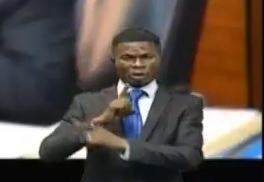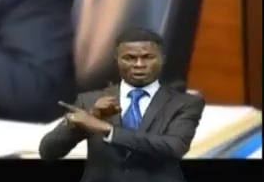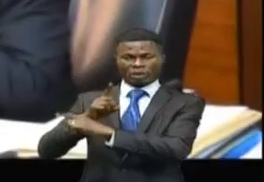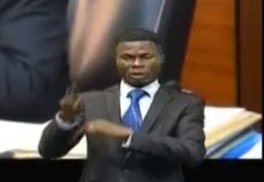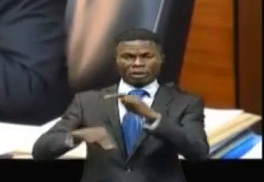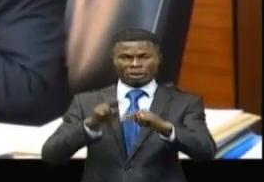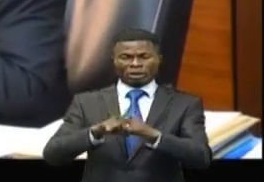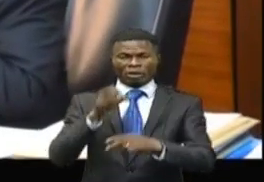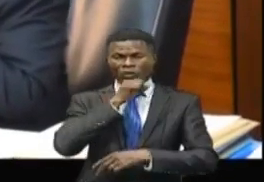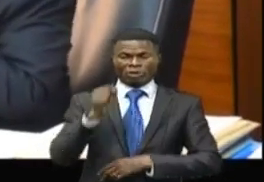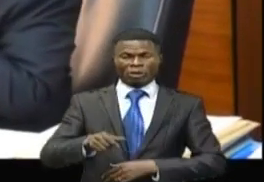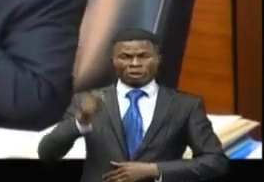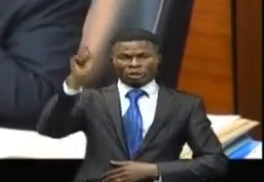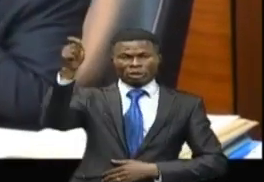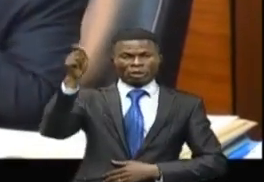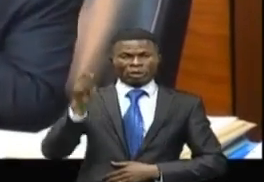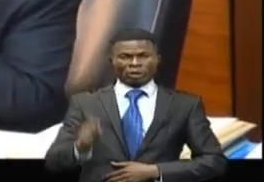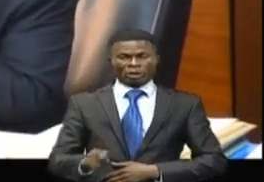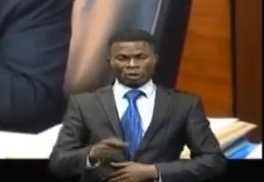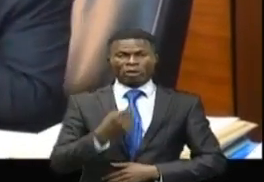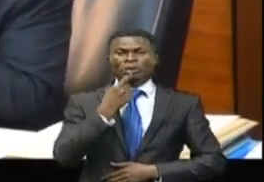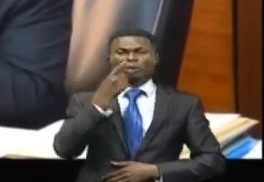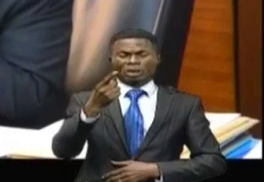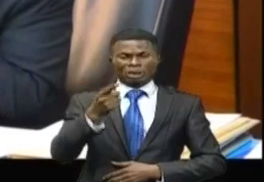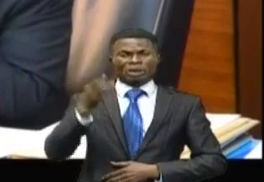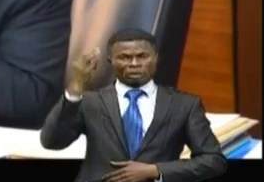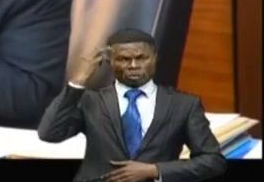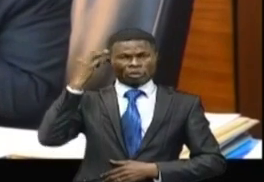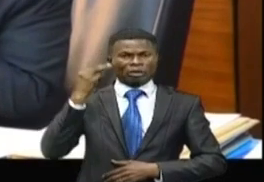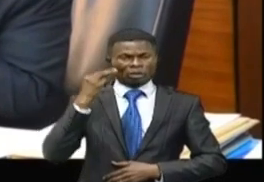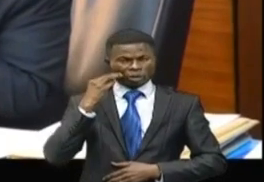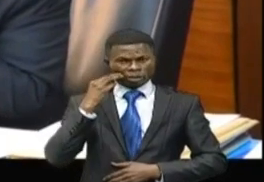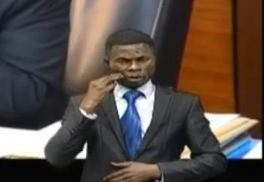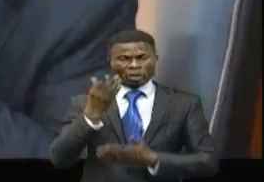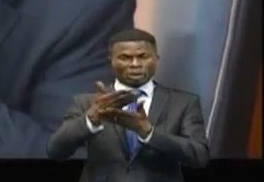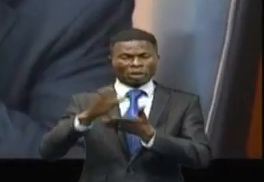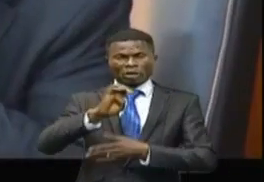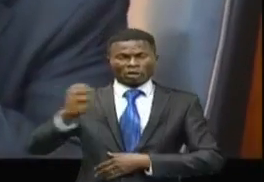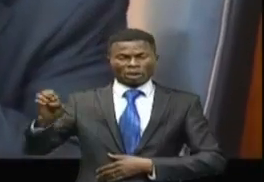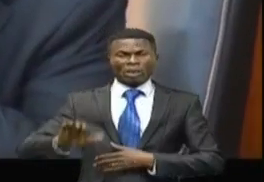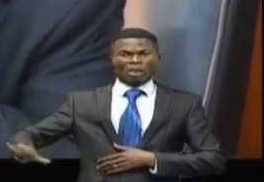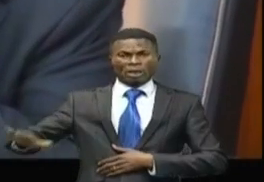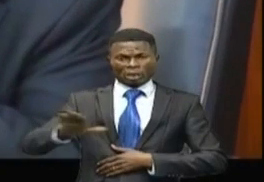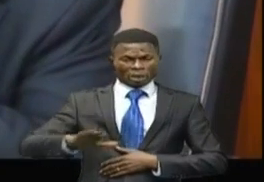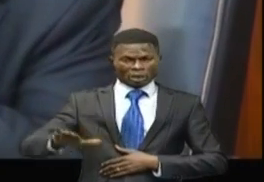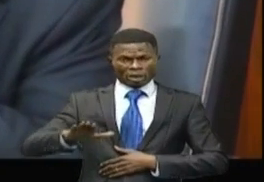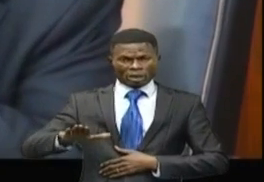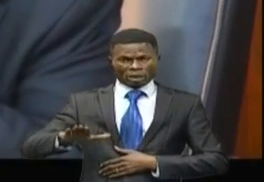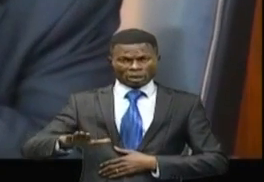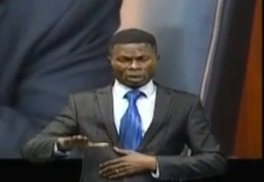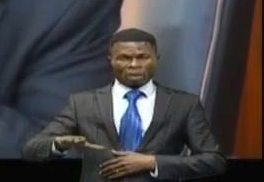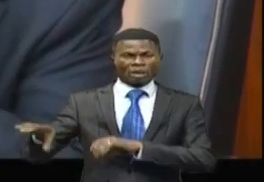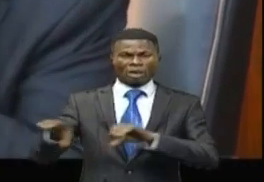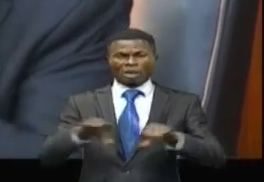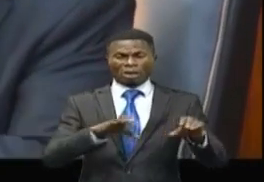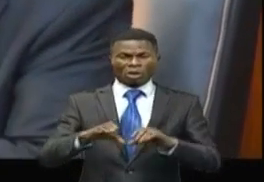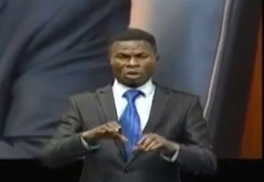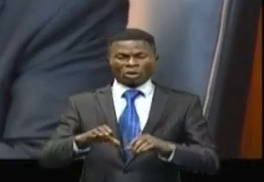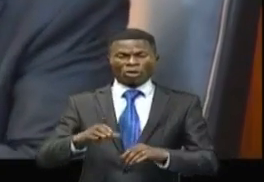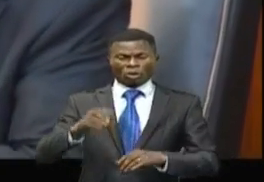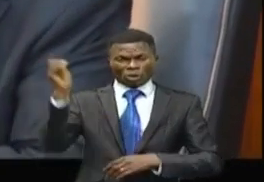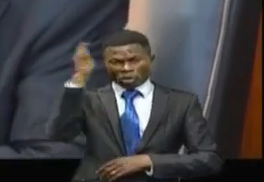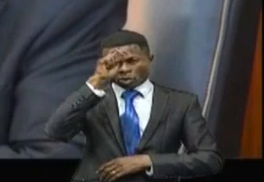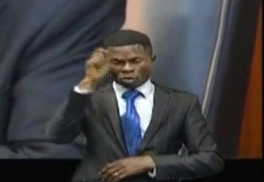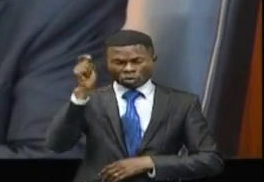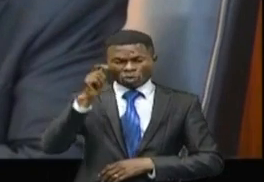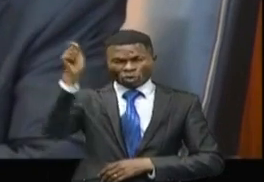et anciens combattants a rappelé au conseil que la partie est du pays est en proie à l'activisme de forces négatives et des groupes